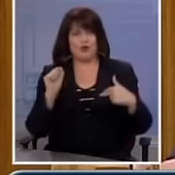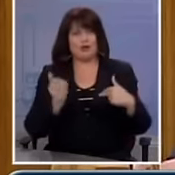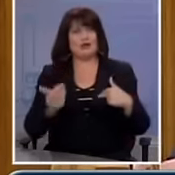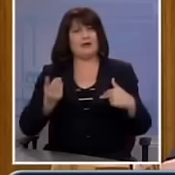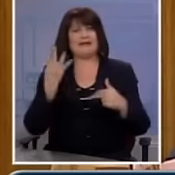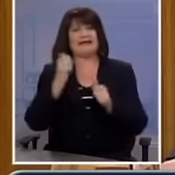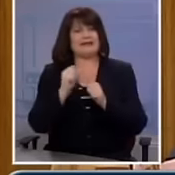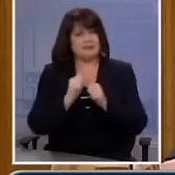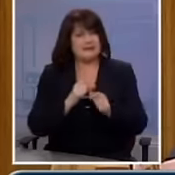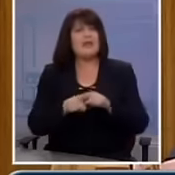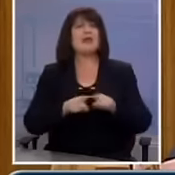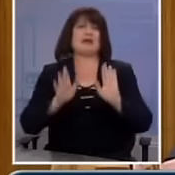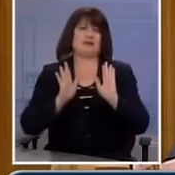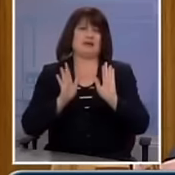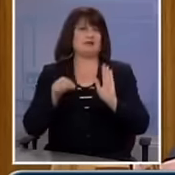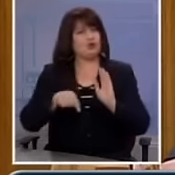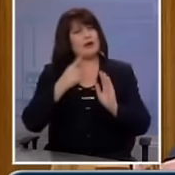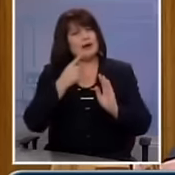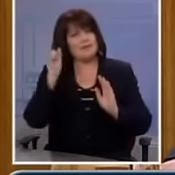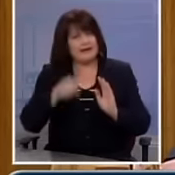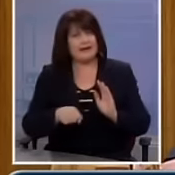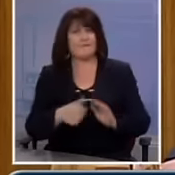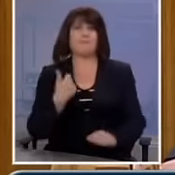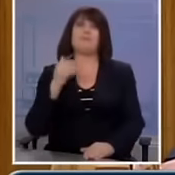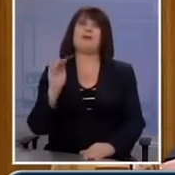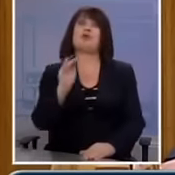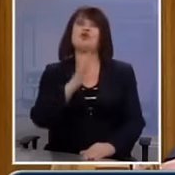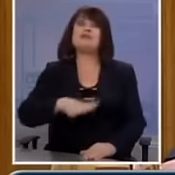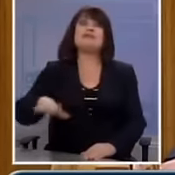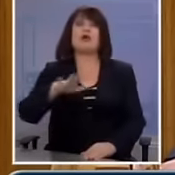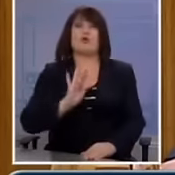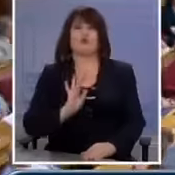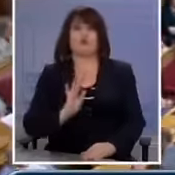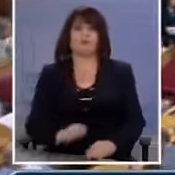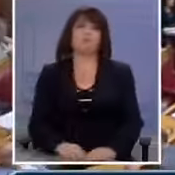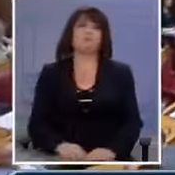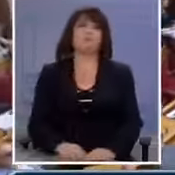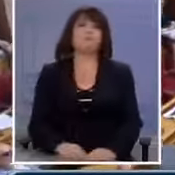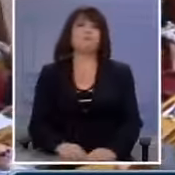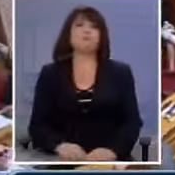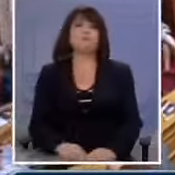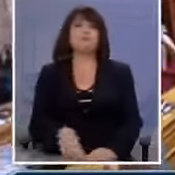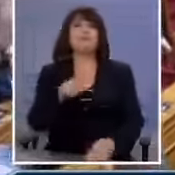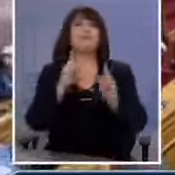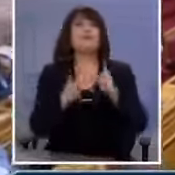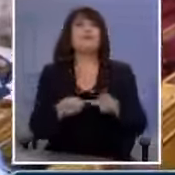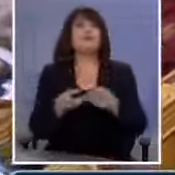προηγούμενους 4 μήνες. Η πρόσκλησή μας είναι προς όλους. Μια τέτοια